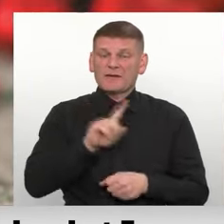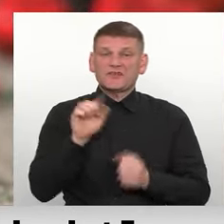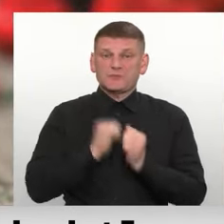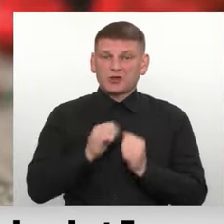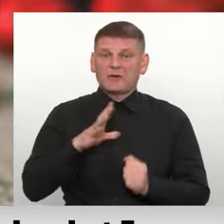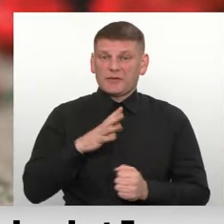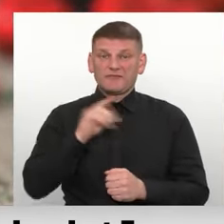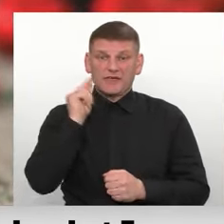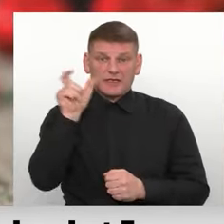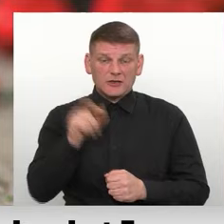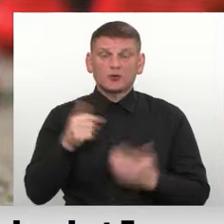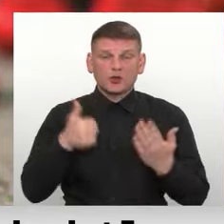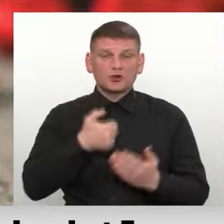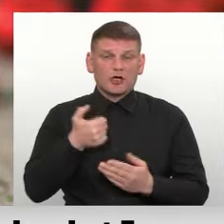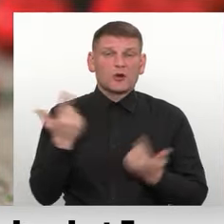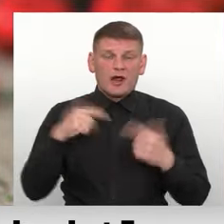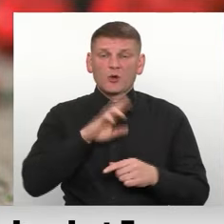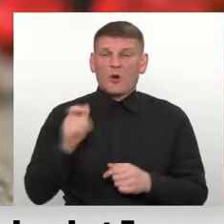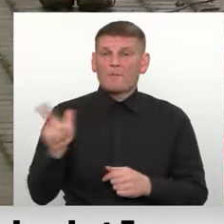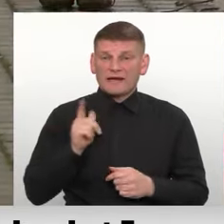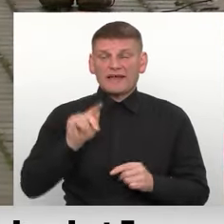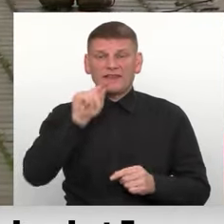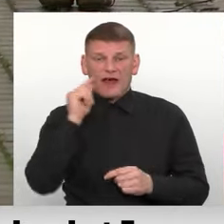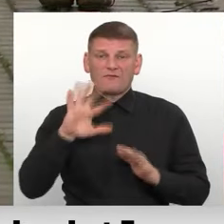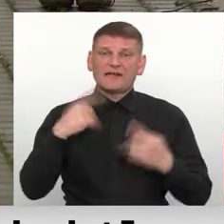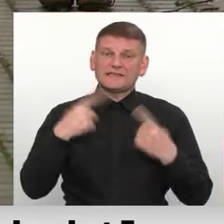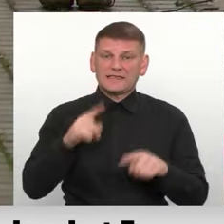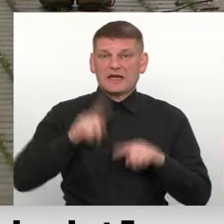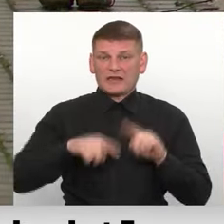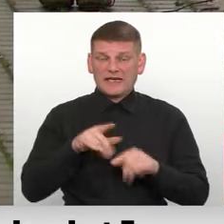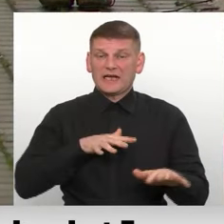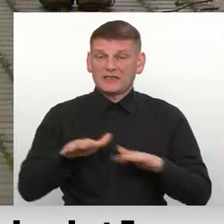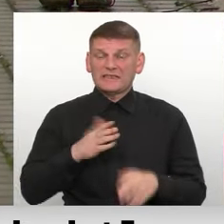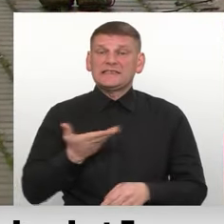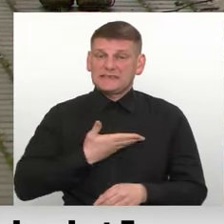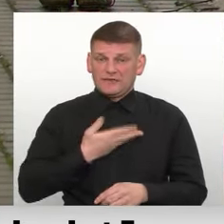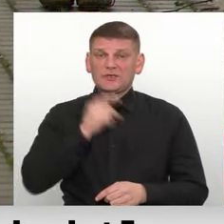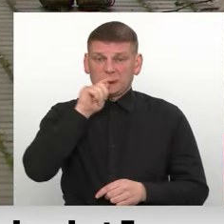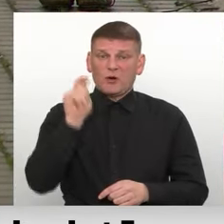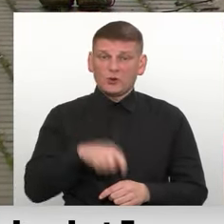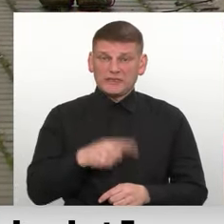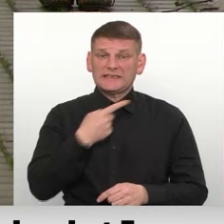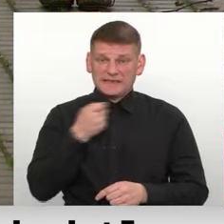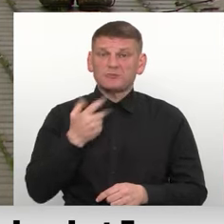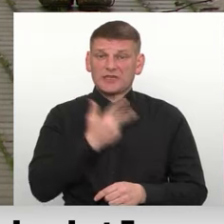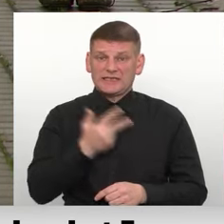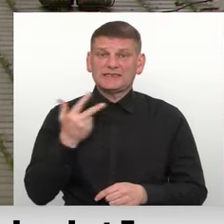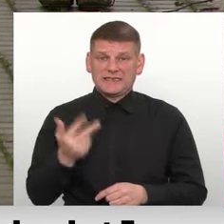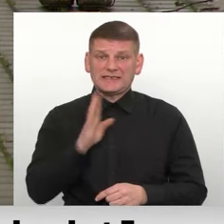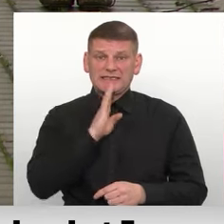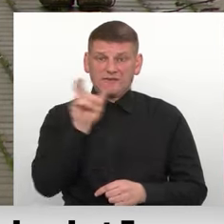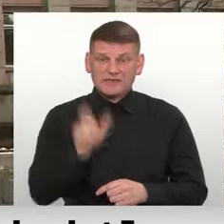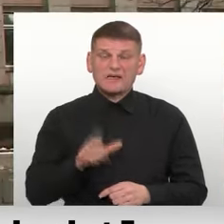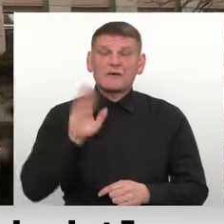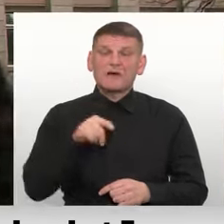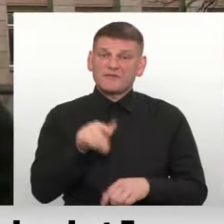un 6 gadu laikā Latvijā no partnera, tēva vai cita radinieka rīcības dzīvību zaudējušas 133 sievietes. Par